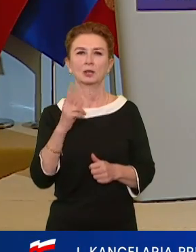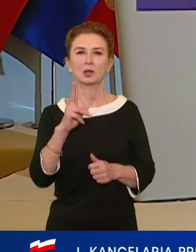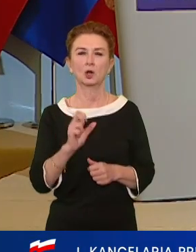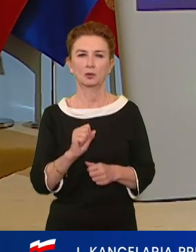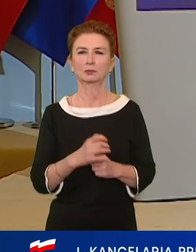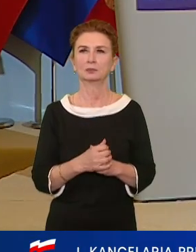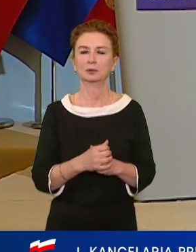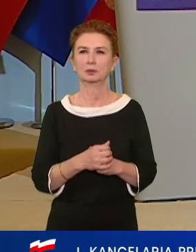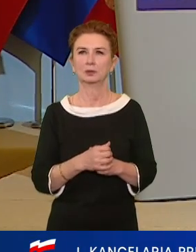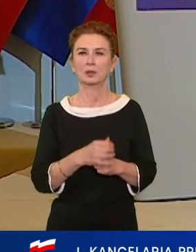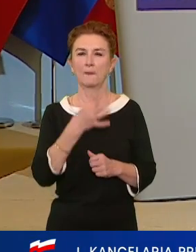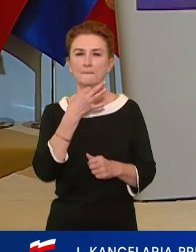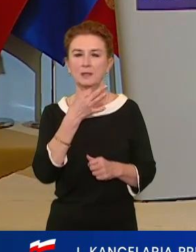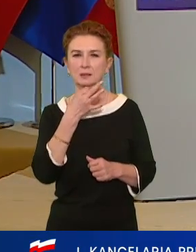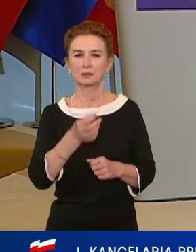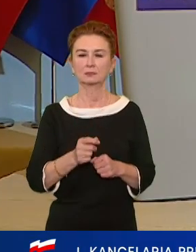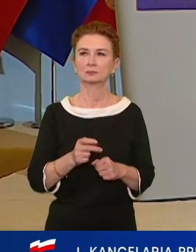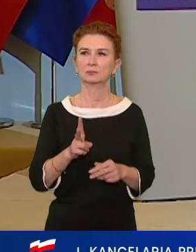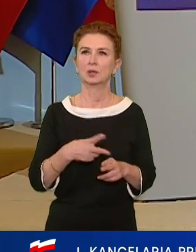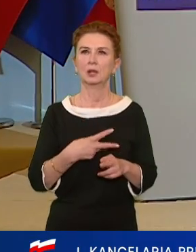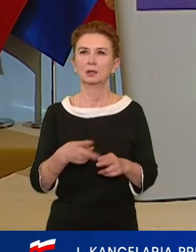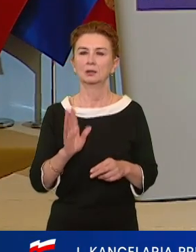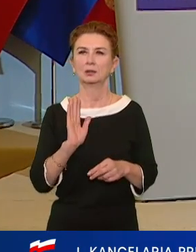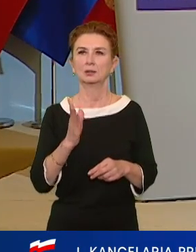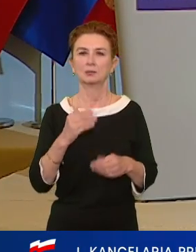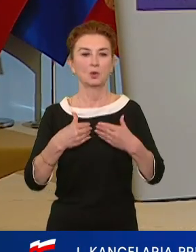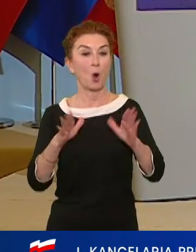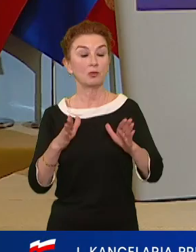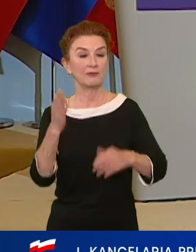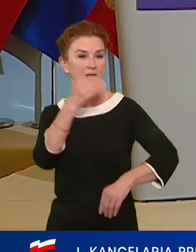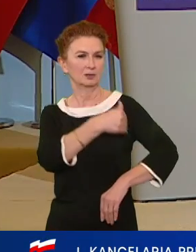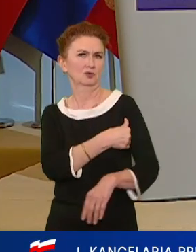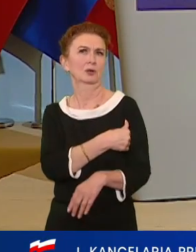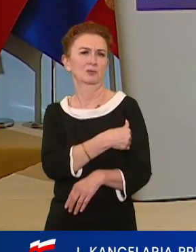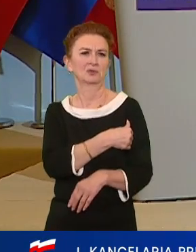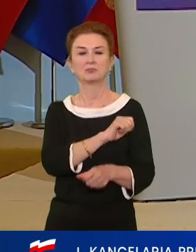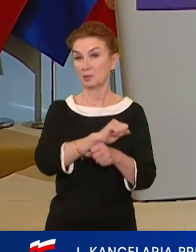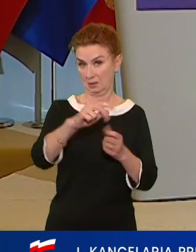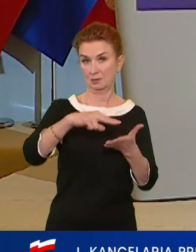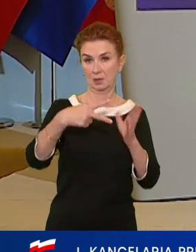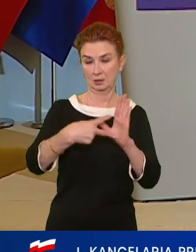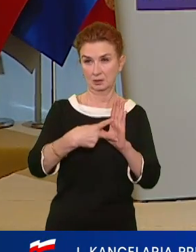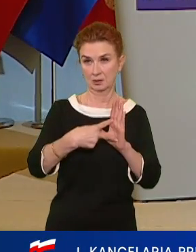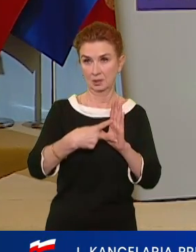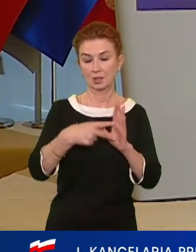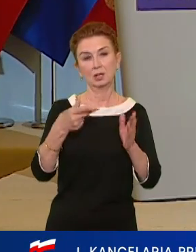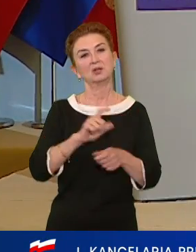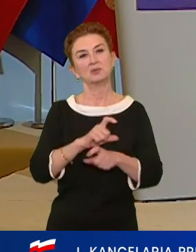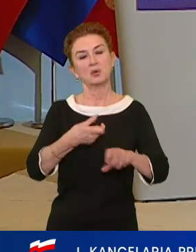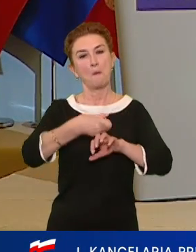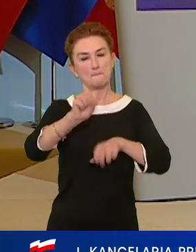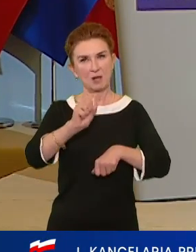który to wtedy w jakim formacie będą otwarcie otwarte szkoły czy są takie plany i czy planowane natury